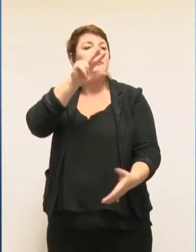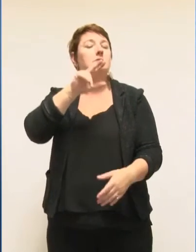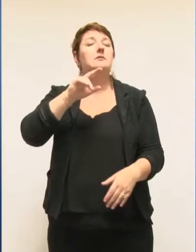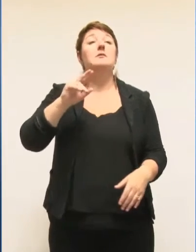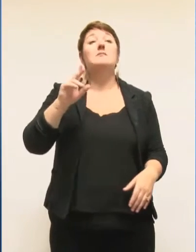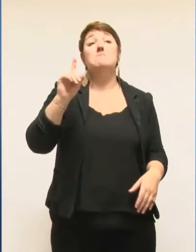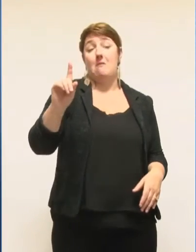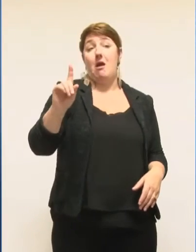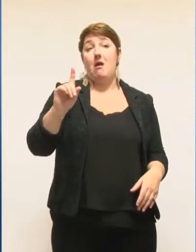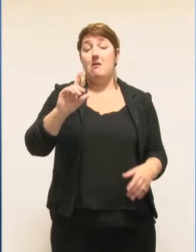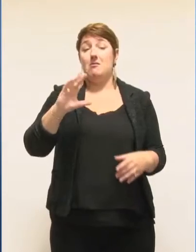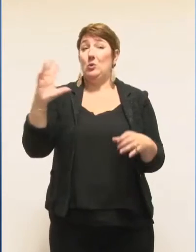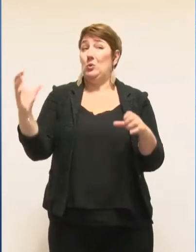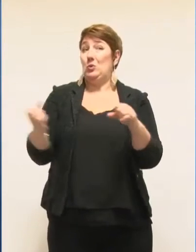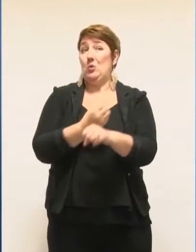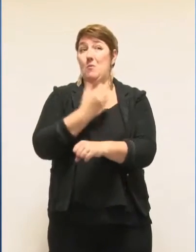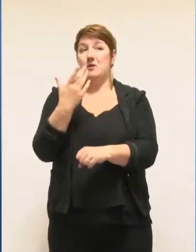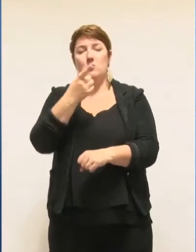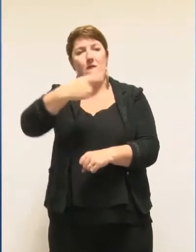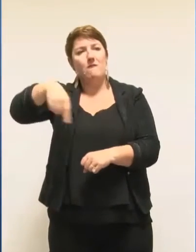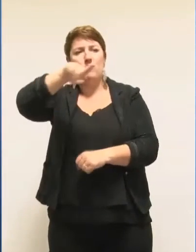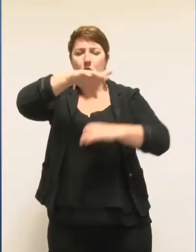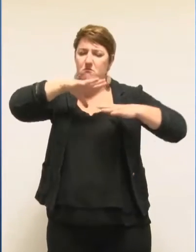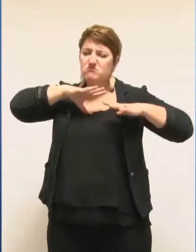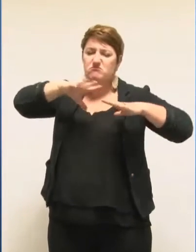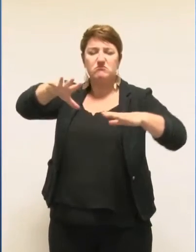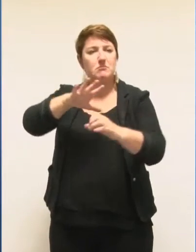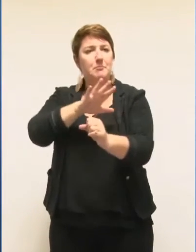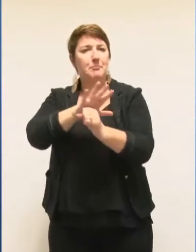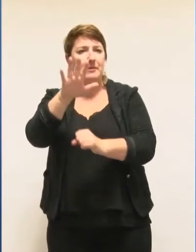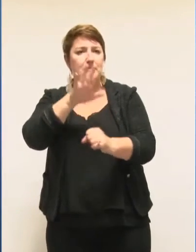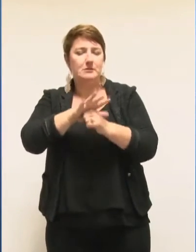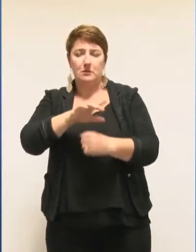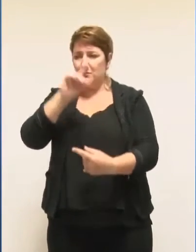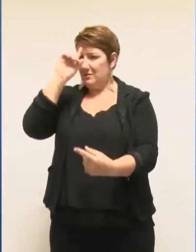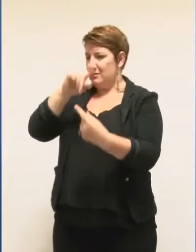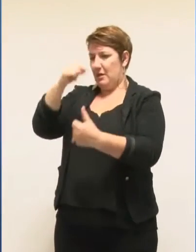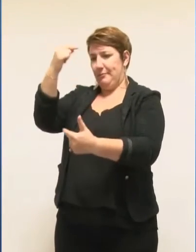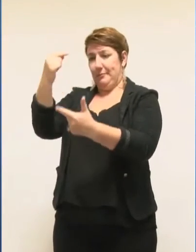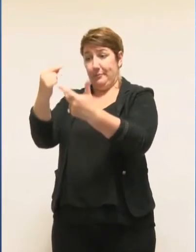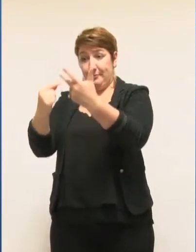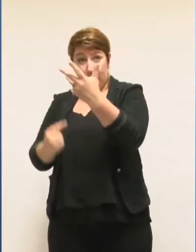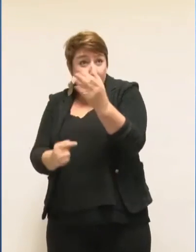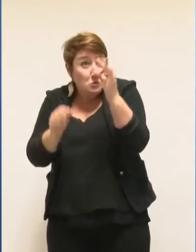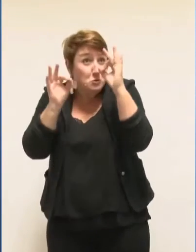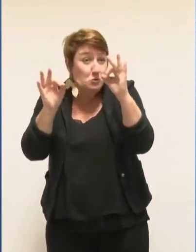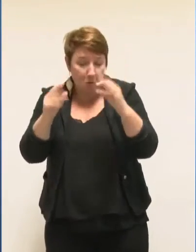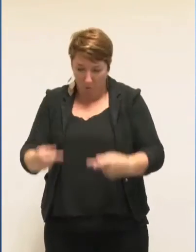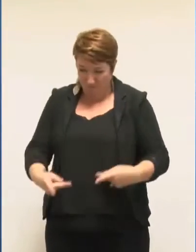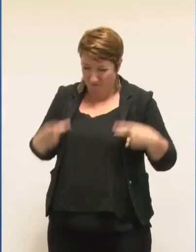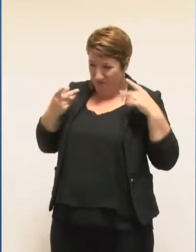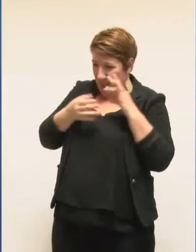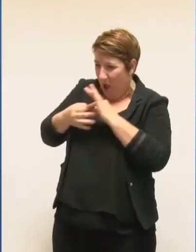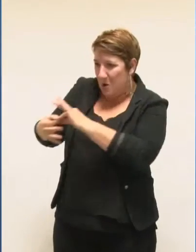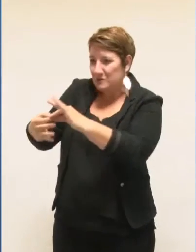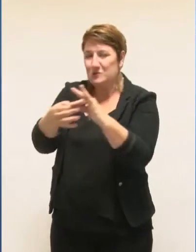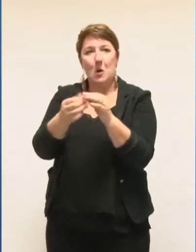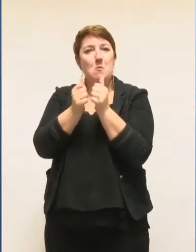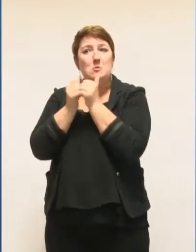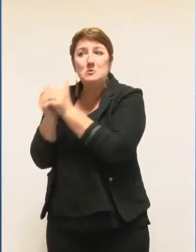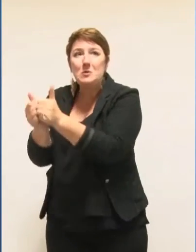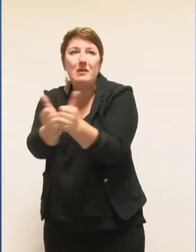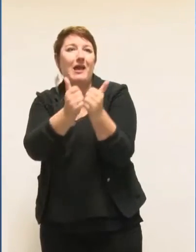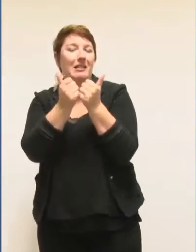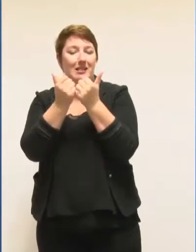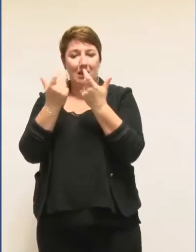pouvons regretter une certaine frilosité sur un certain nombre de questions, justement, qui touchent au vivre ensemble, à la solidarité ou au cadre de